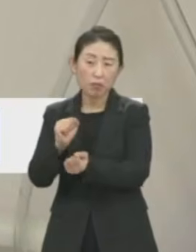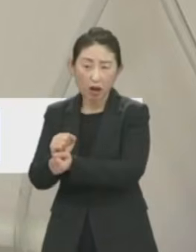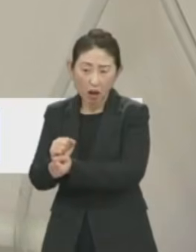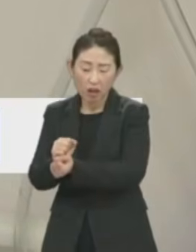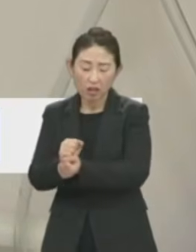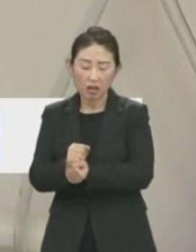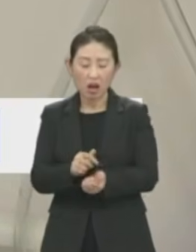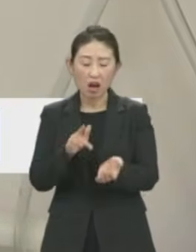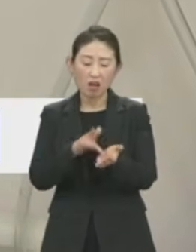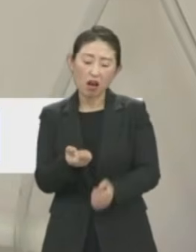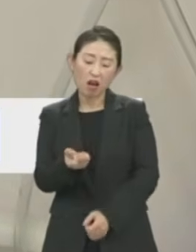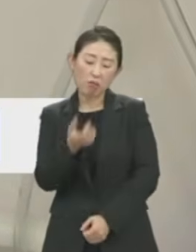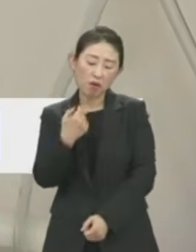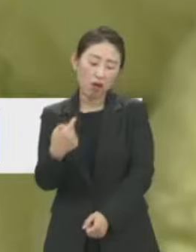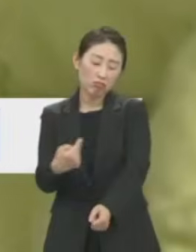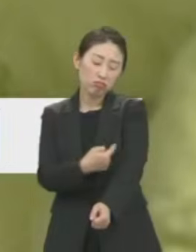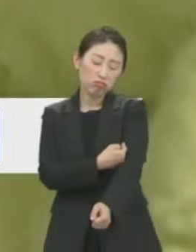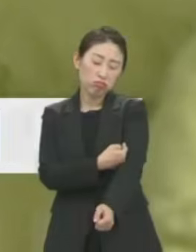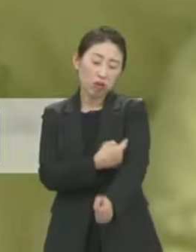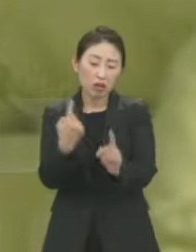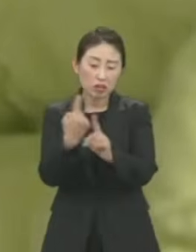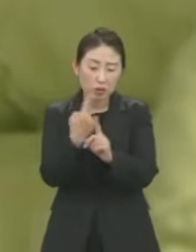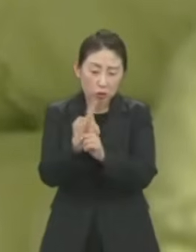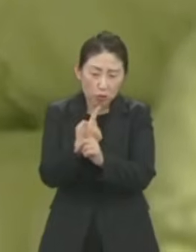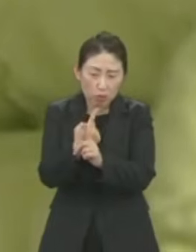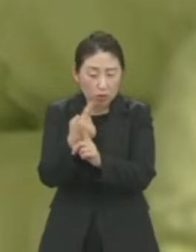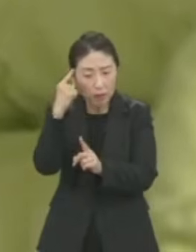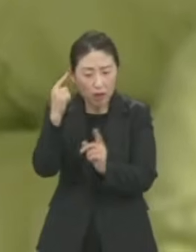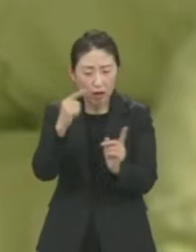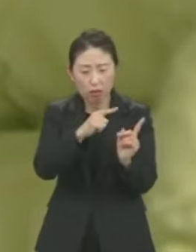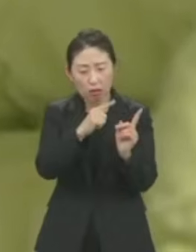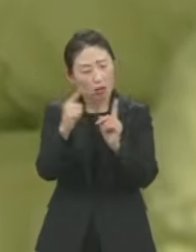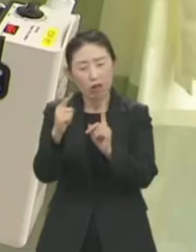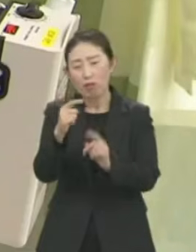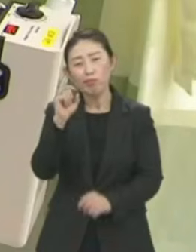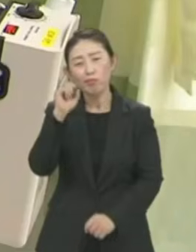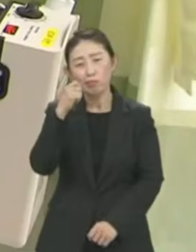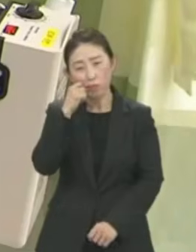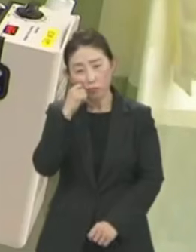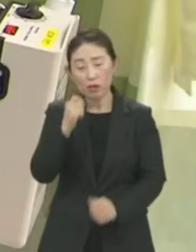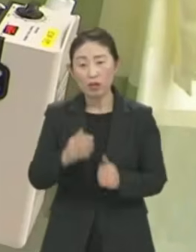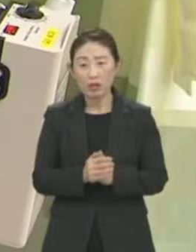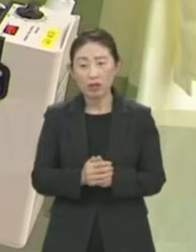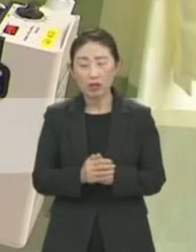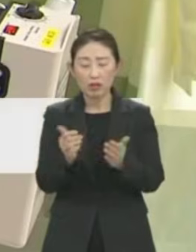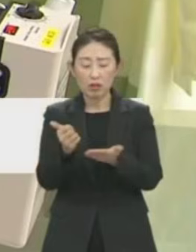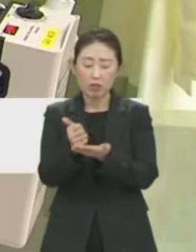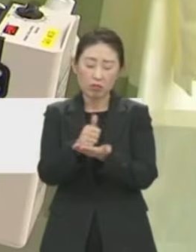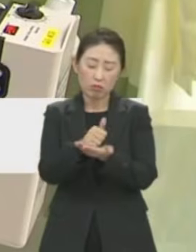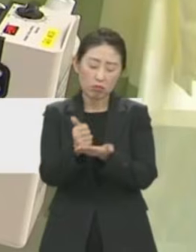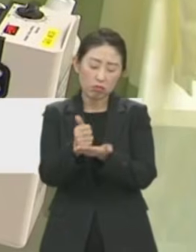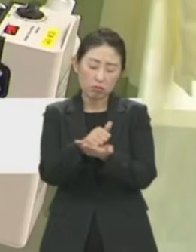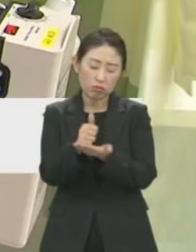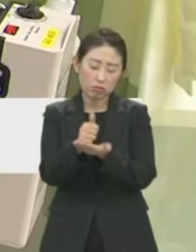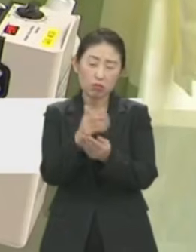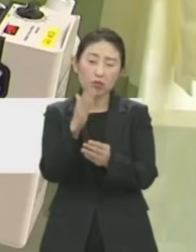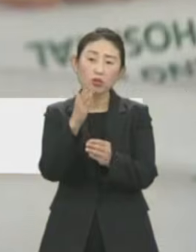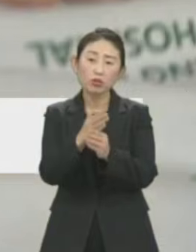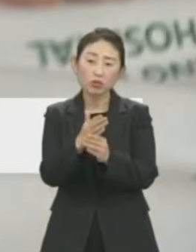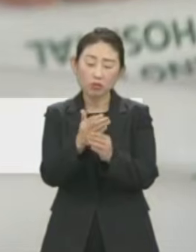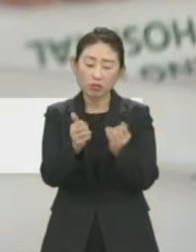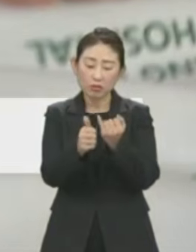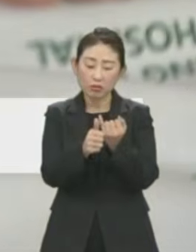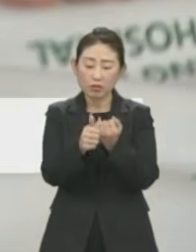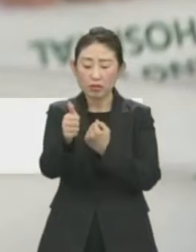항암 치료를 받으며 기적을 바랐지만 상태는 호전되지 않았습니다. 삶과 죽음의 경계에 놓인 아내를 위해 60대